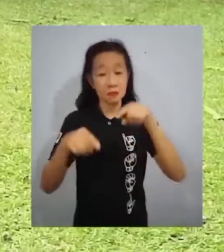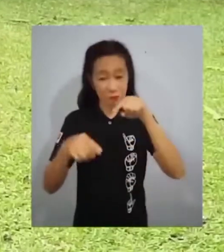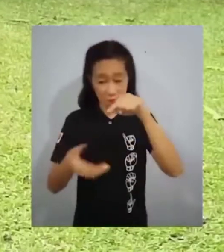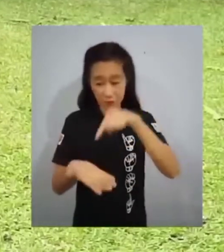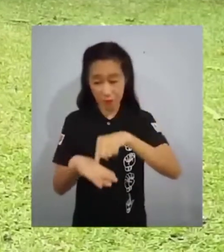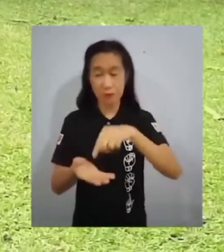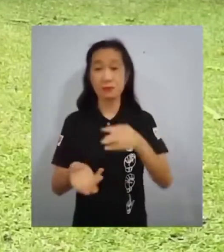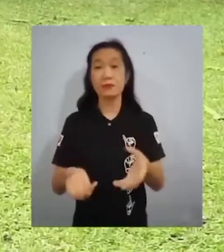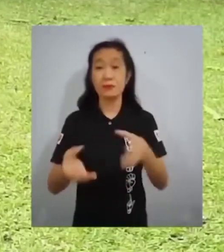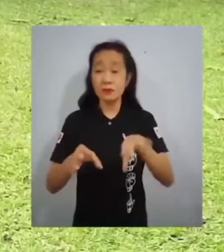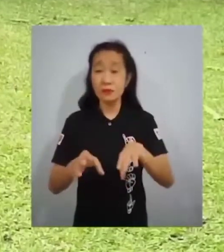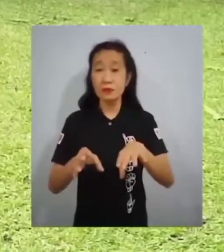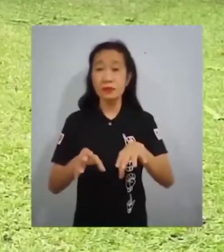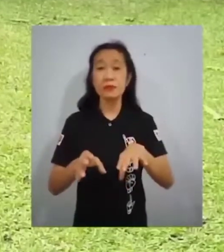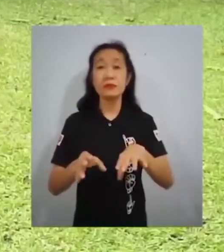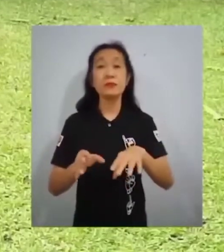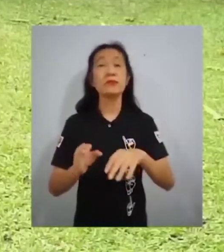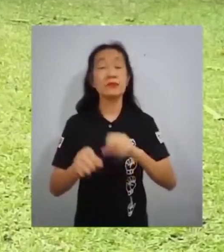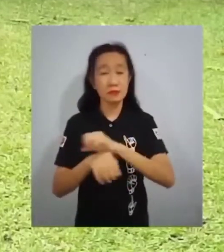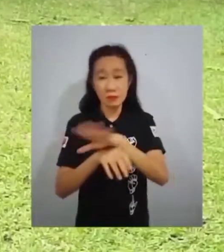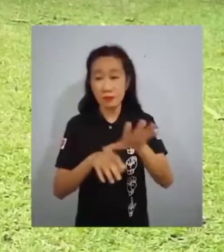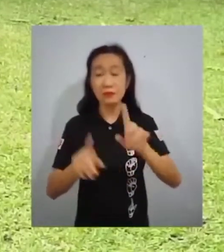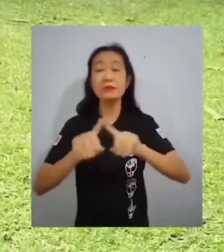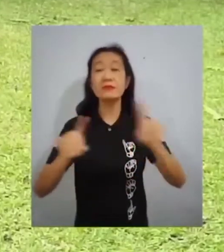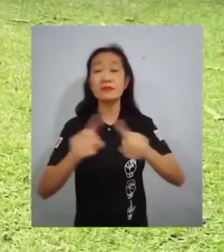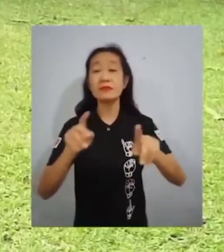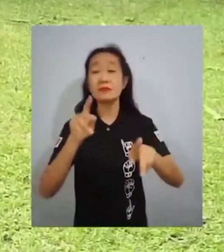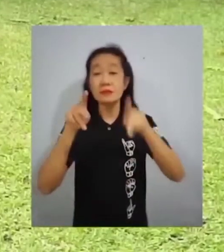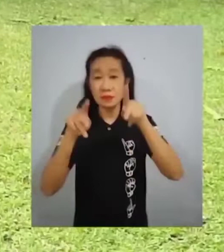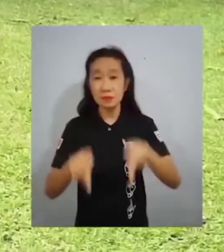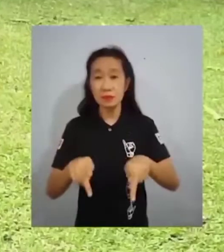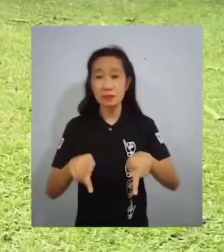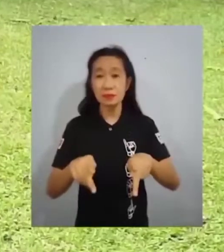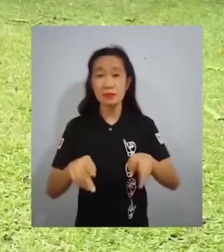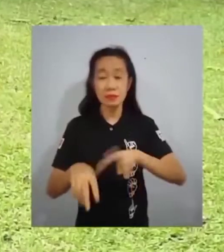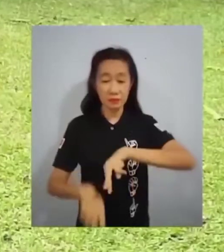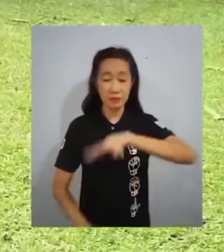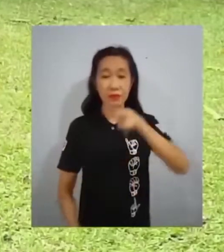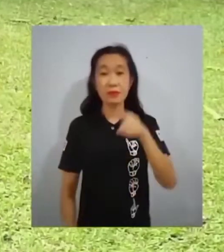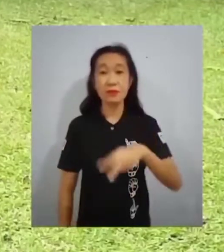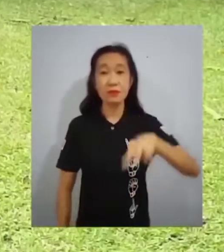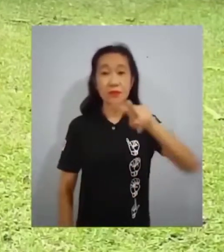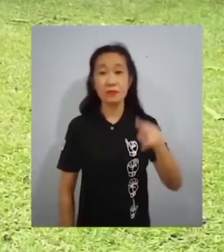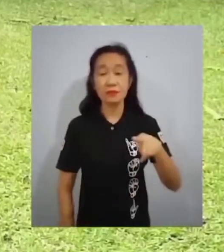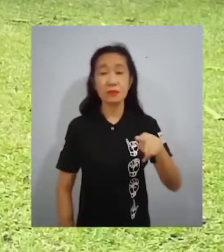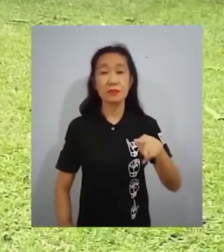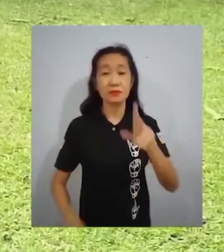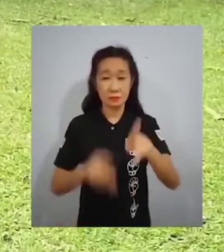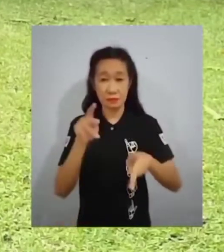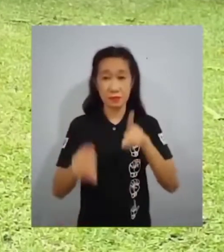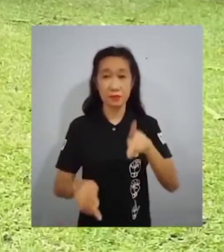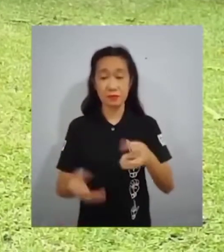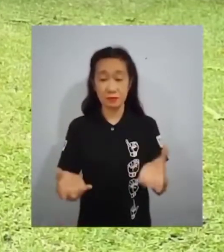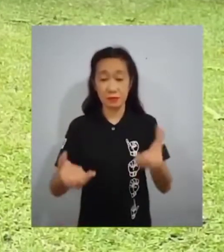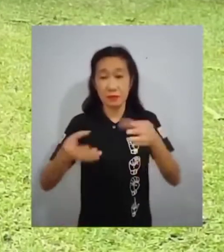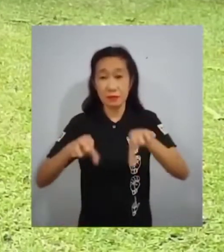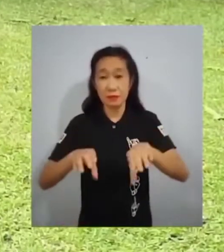condition manifests uniquely in different persons. It is a variation of the human